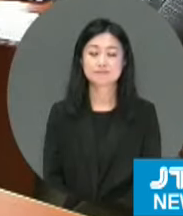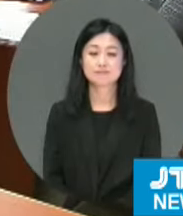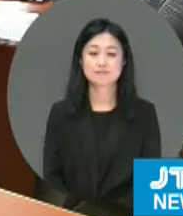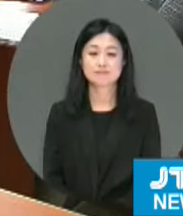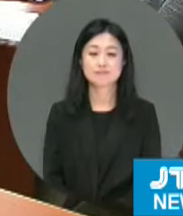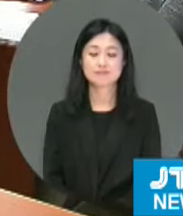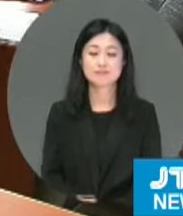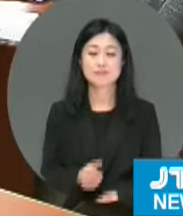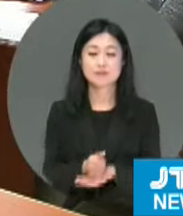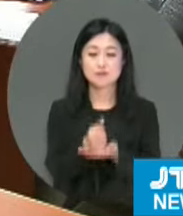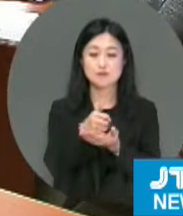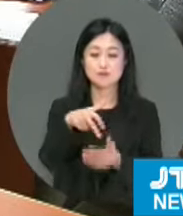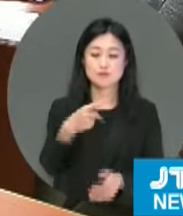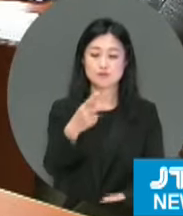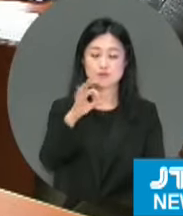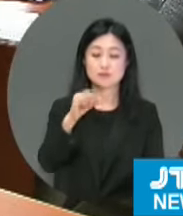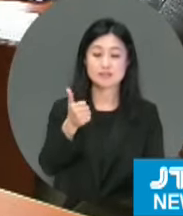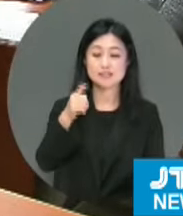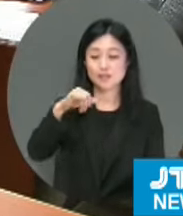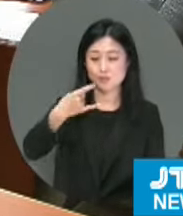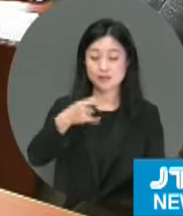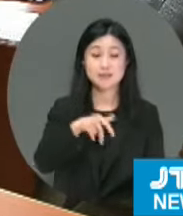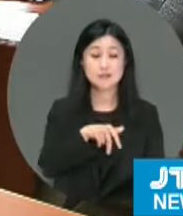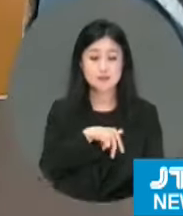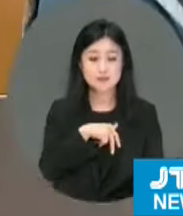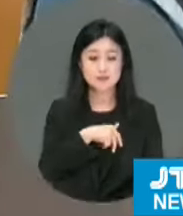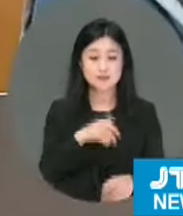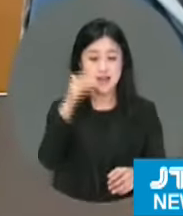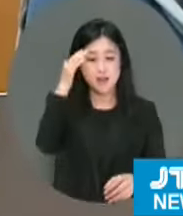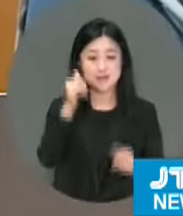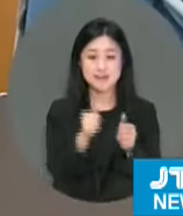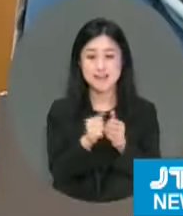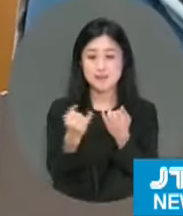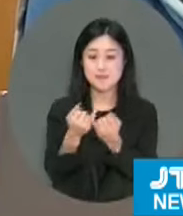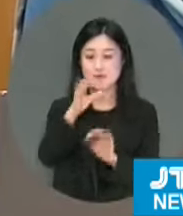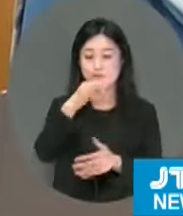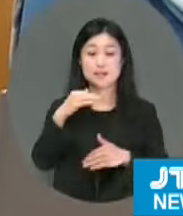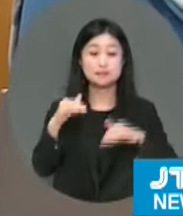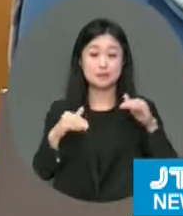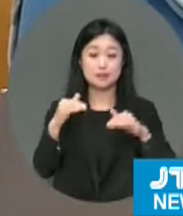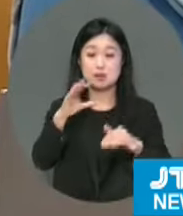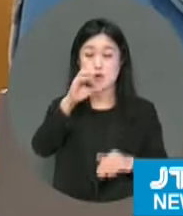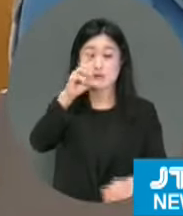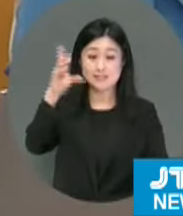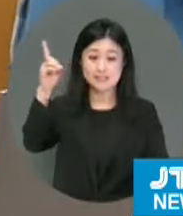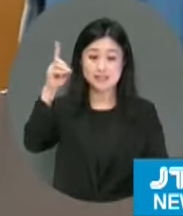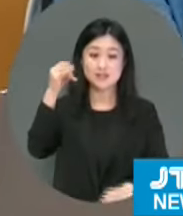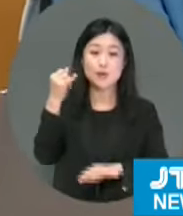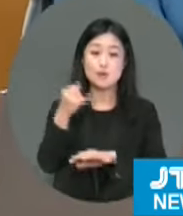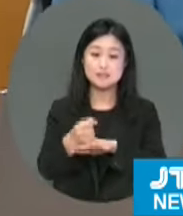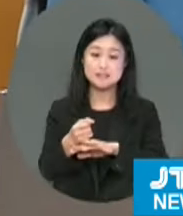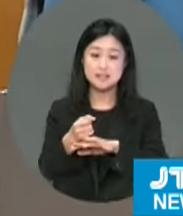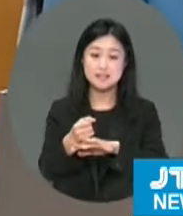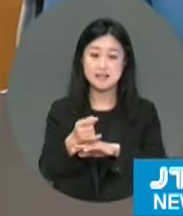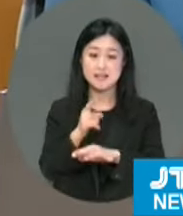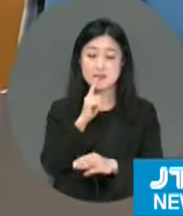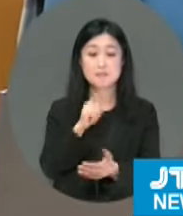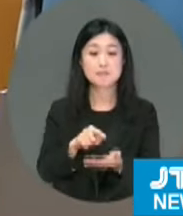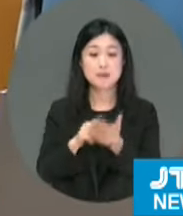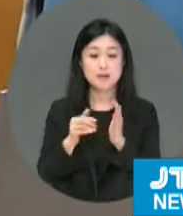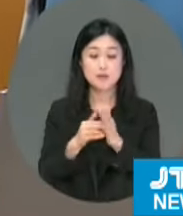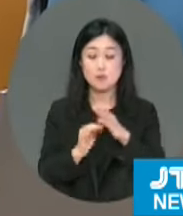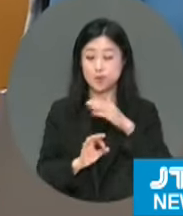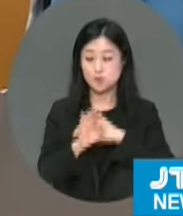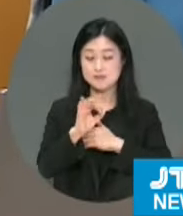존경하는 우리 조은 의원께서 한국의 남녀 임금 격차가 OECD에서 꼴찌다 이렇게 얘기했고 오전에